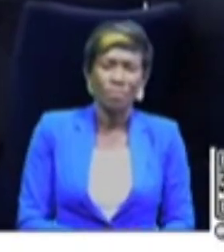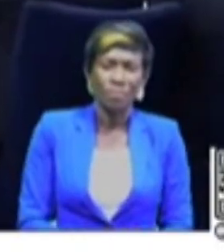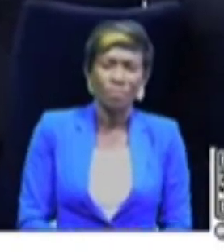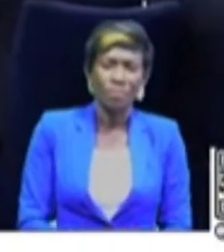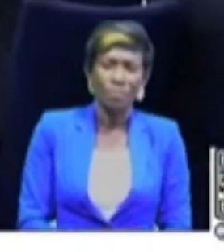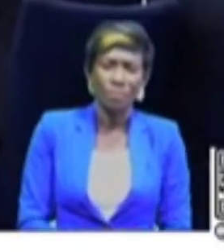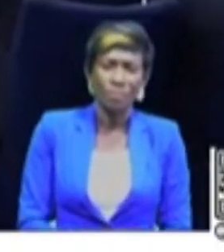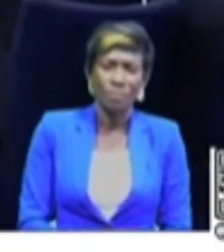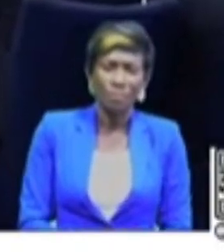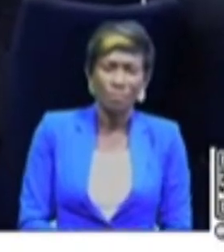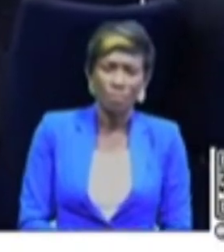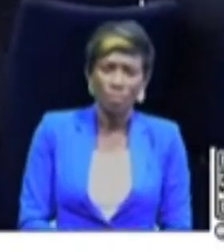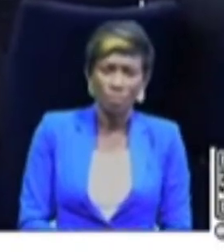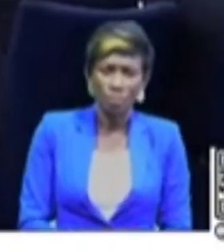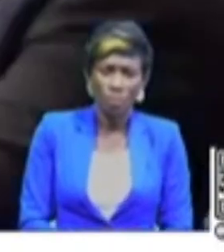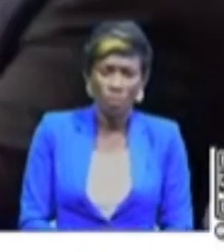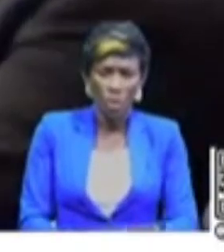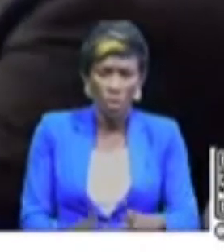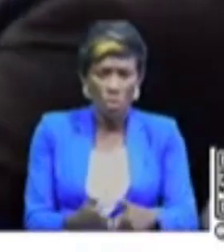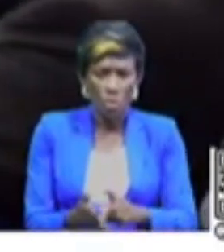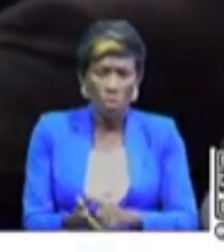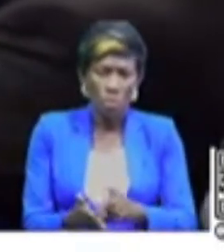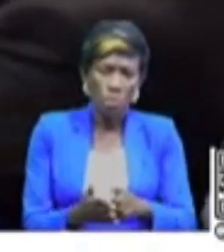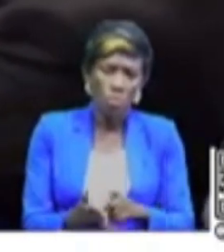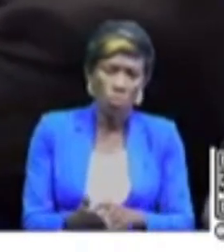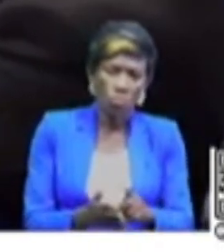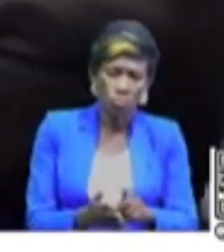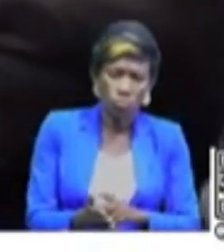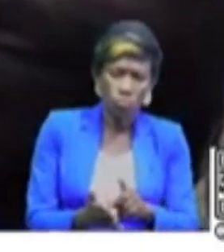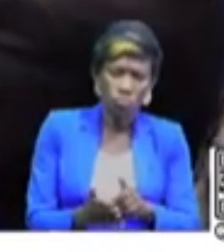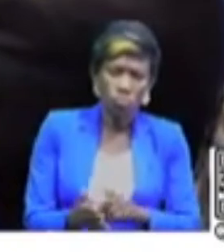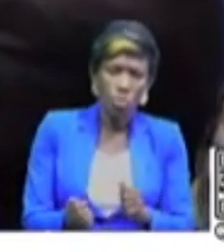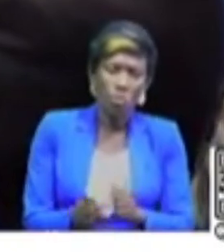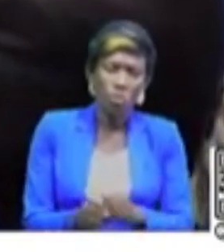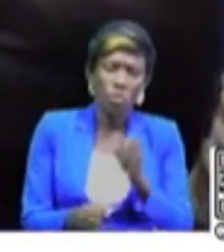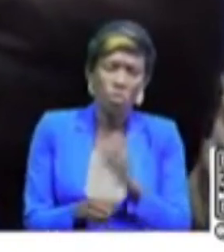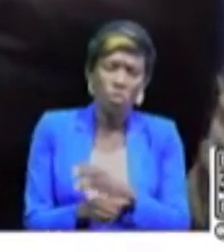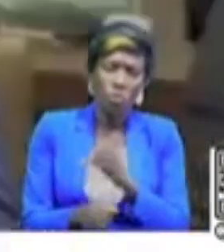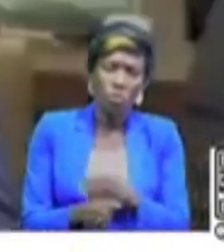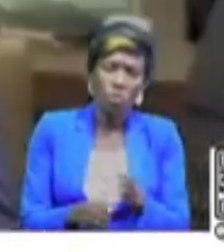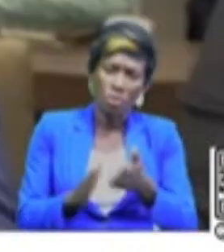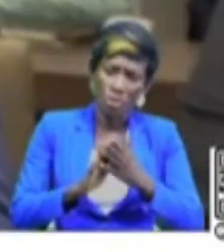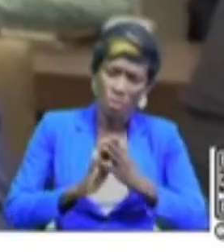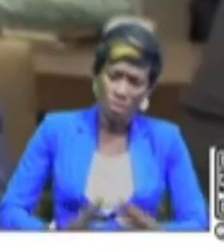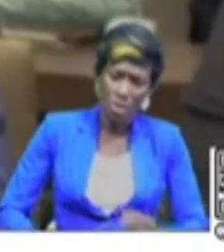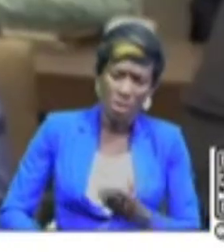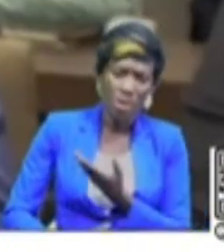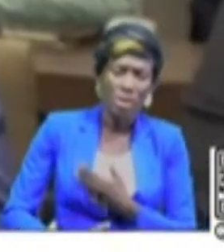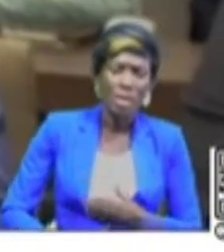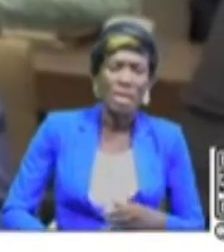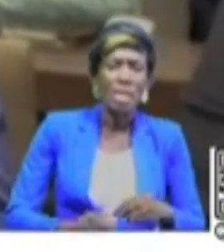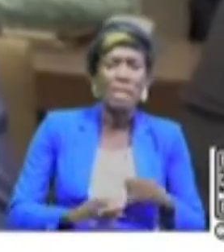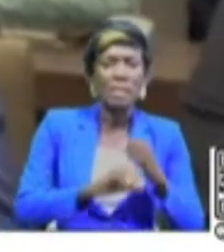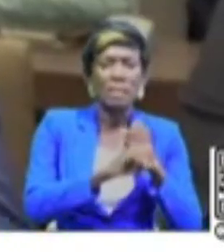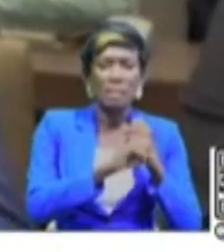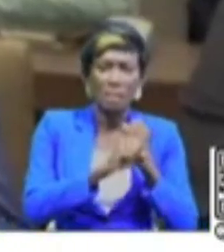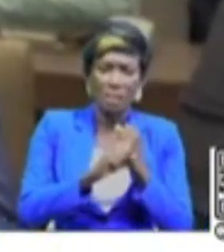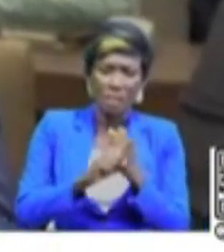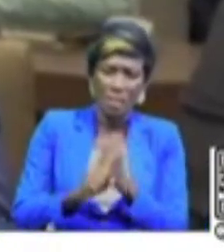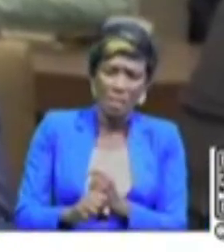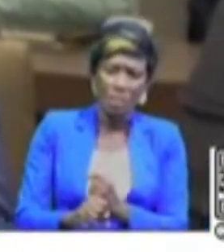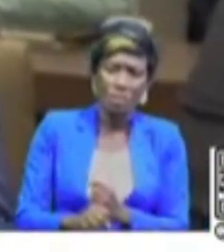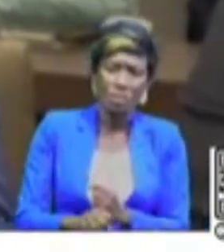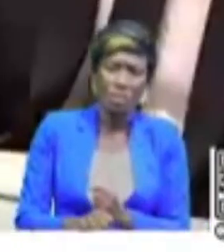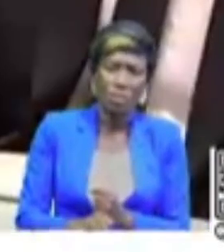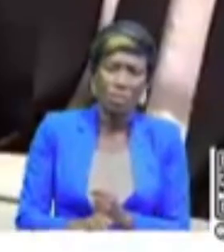Les consultations du Conseil paix et sécurité de l'Union africaine avec les acteurs locaux et internationaux peuvent influencer la